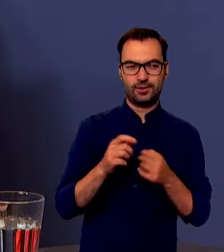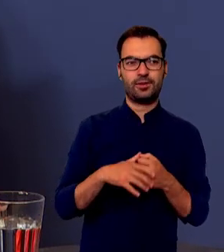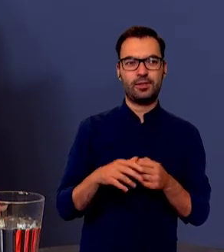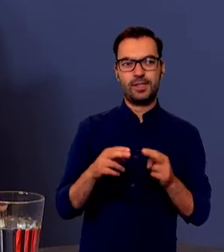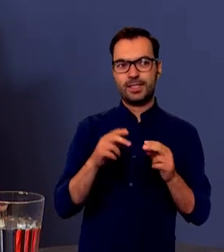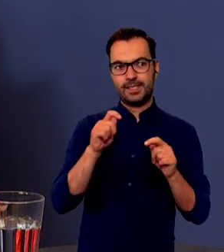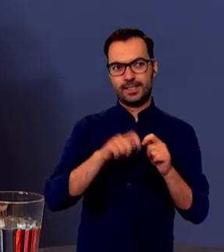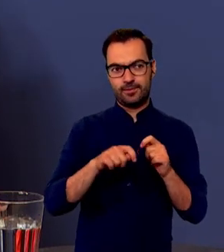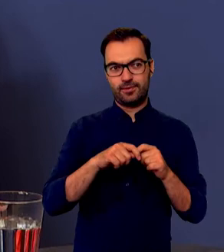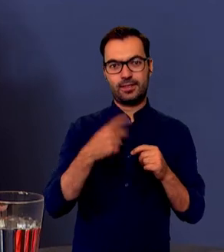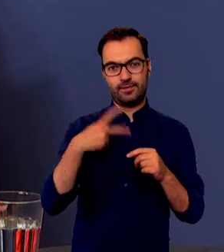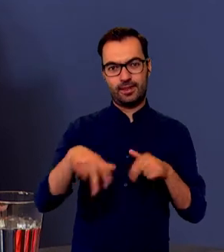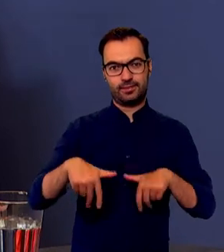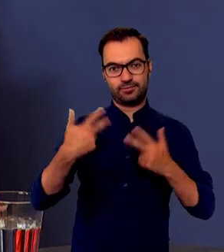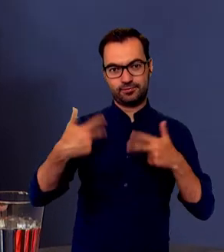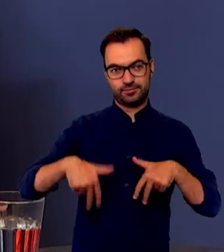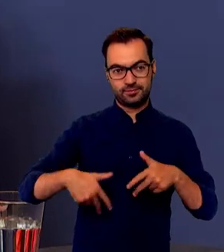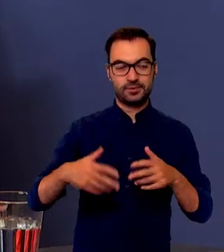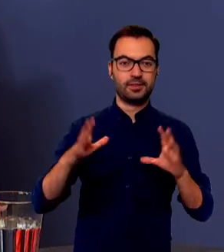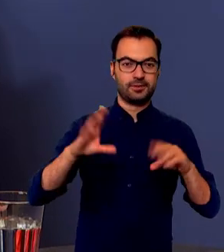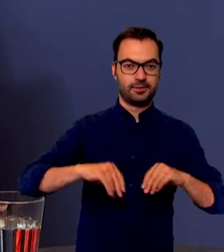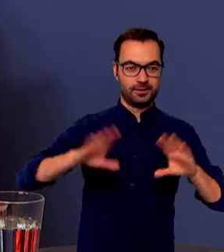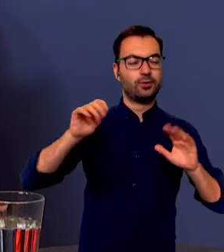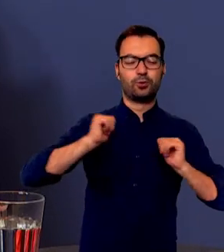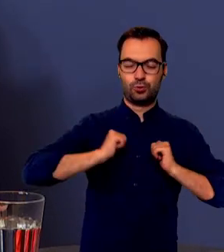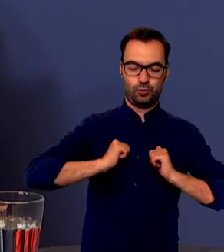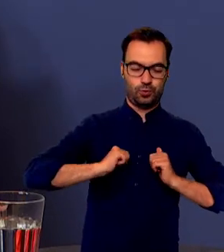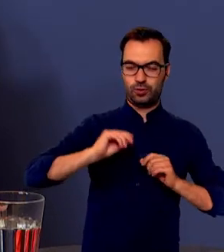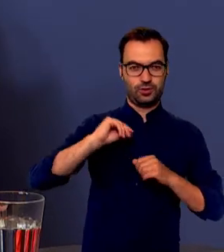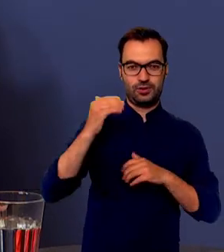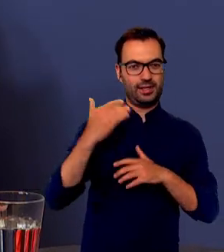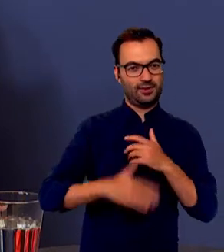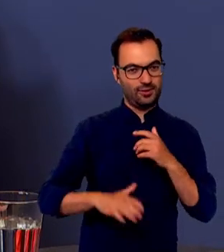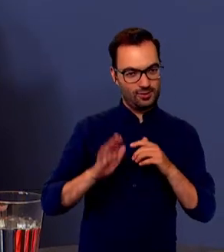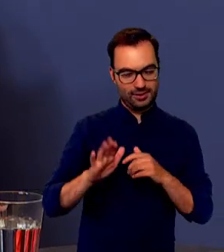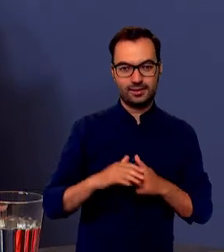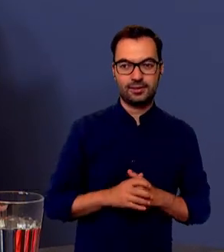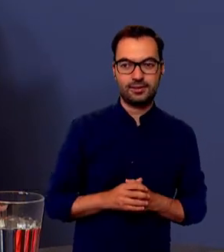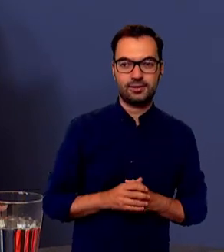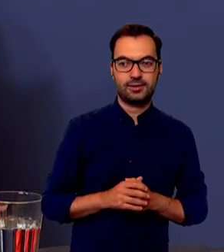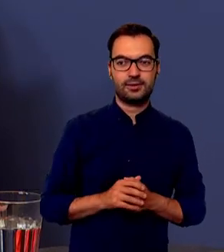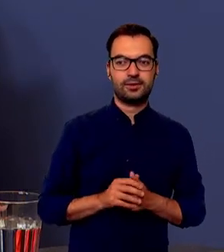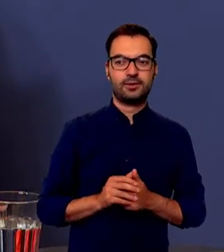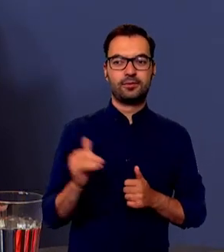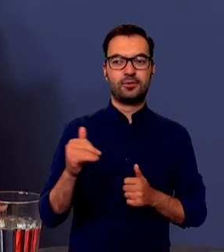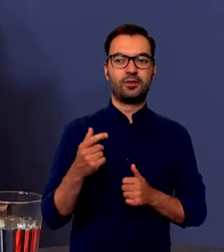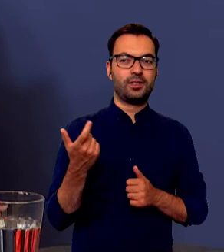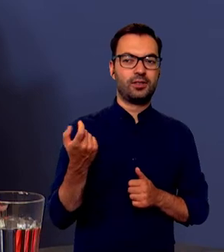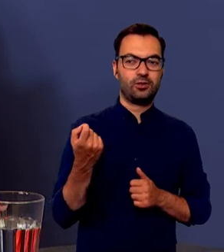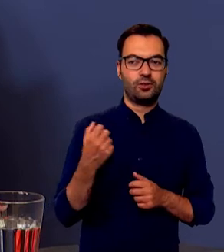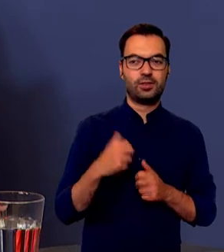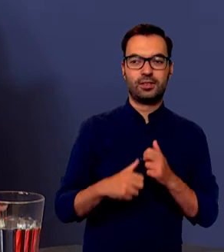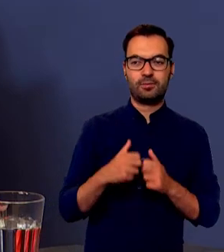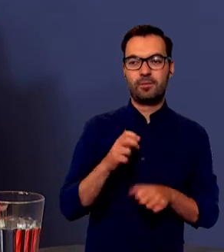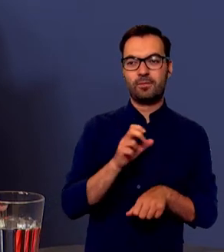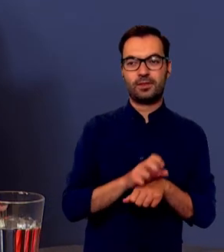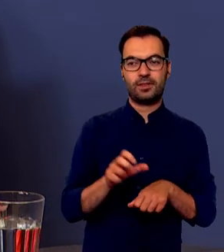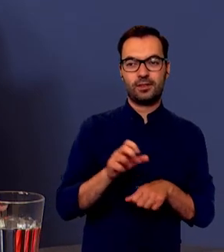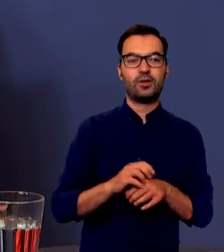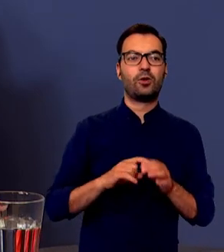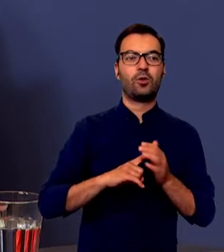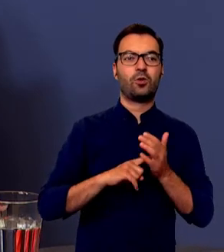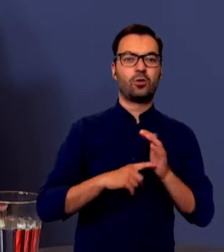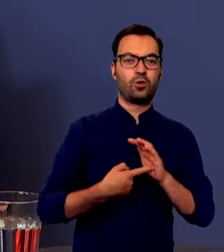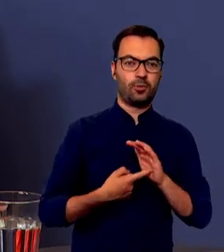Zaraz ustalimy, czy połączyć się jeszcze raz, czy nie. Spokojnie, Ewo, jeszcze się nie rozłączaj z nami, bo może to kwestia chwilowych problemów technicznych.